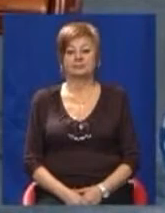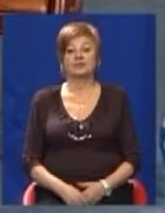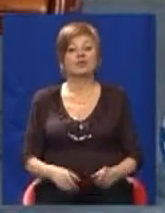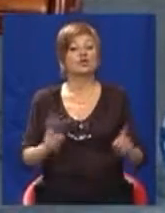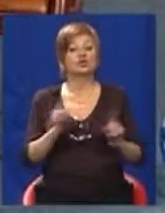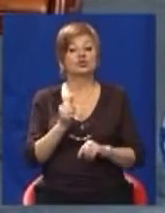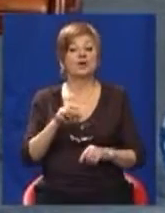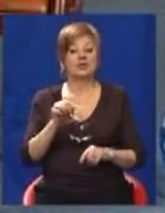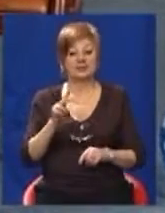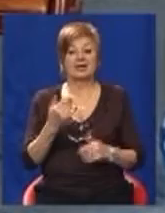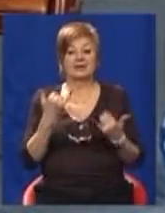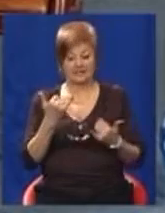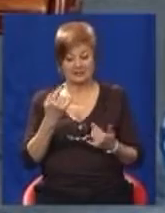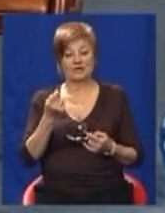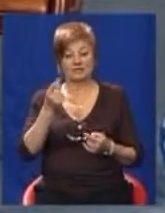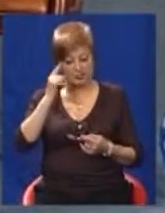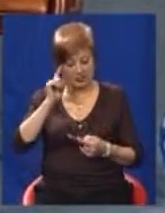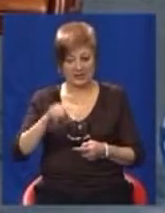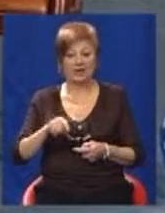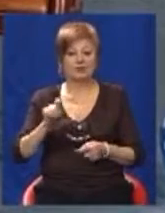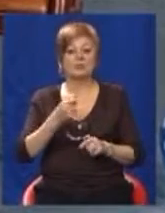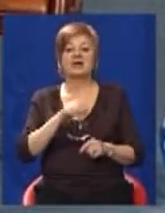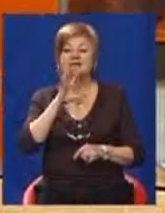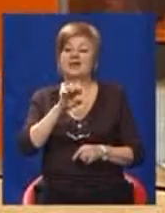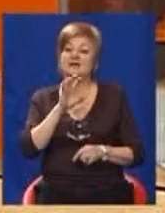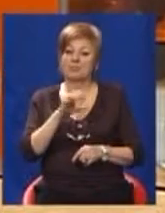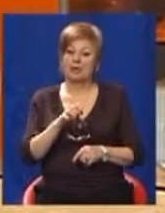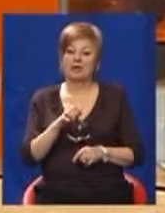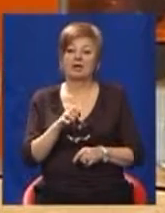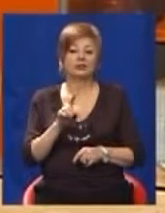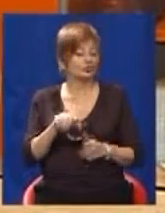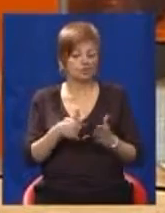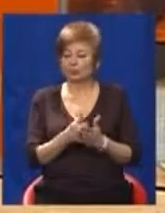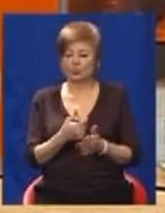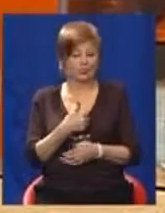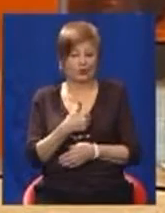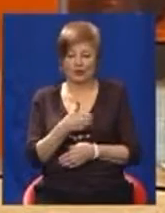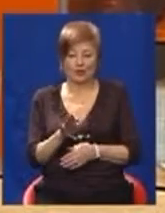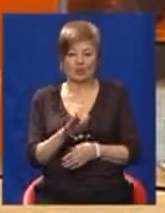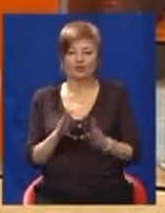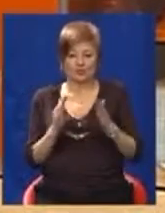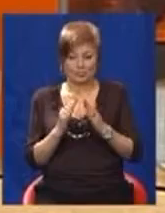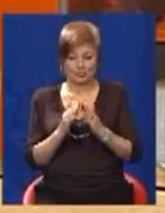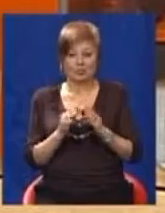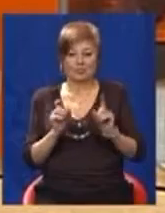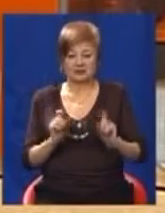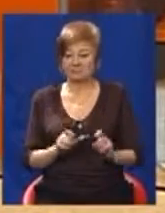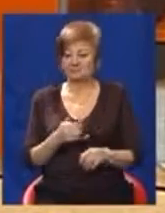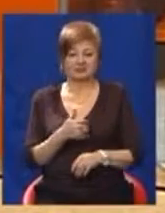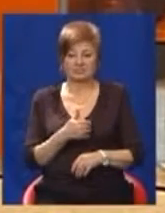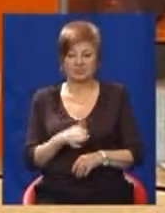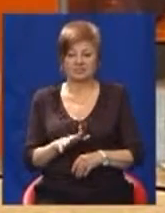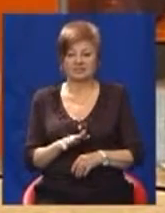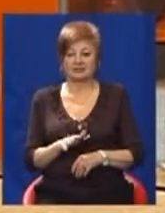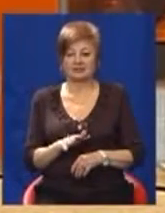Ну що, Амінко, тобі тепер стало відомо, що це за собачка курцхаар? Ну, і ти до сих пір не захотіла її навіть собі додому? Ні-ні.